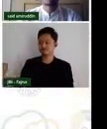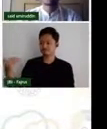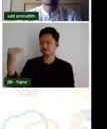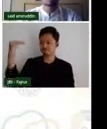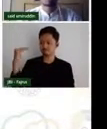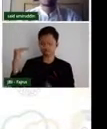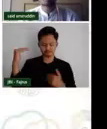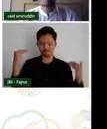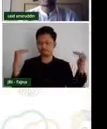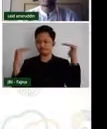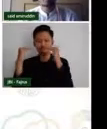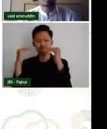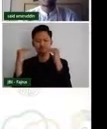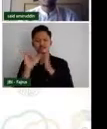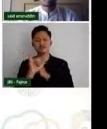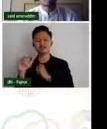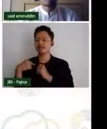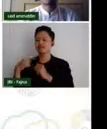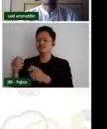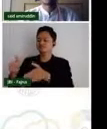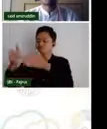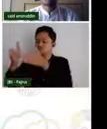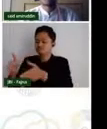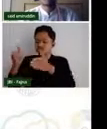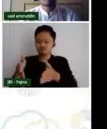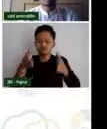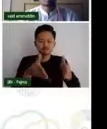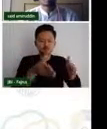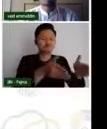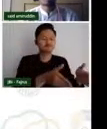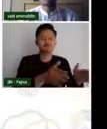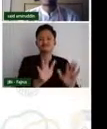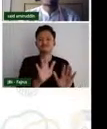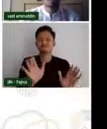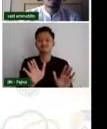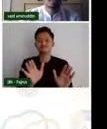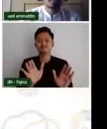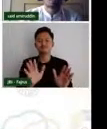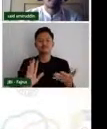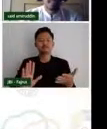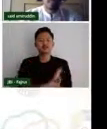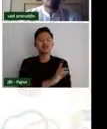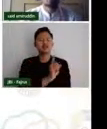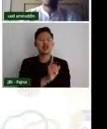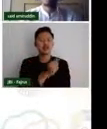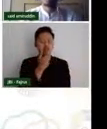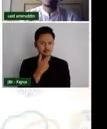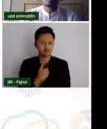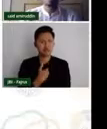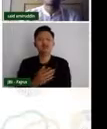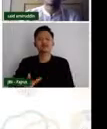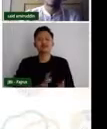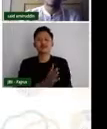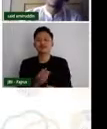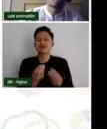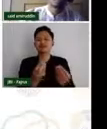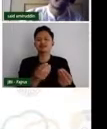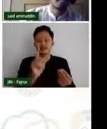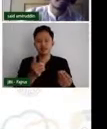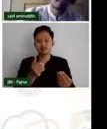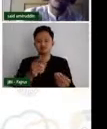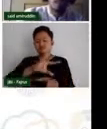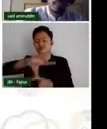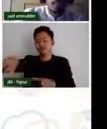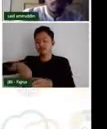tidak bisa kita kotak-kotakkan bagiannya. Mereka itu tidak punya kesempatan. Mereka juga harus kita beri kesempatan untuk bisa bergabung dengan